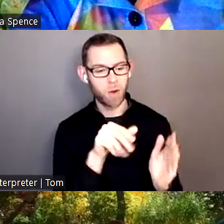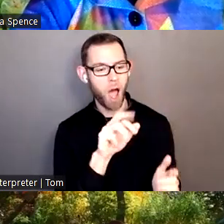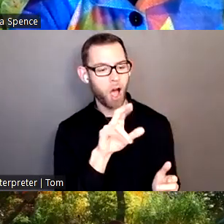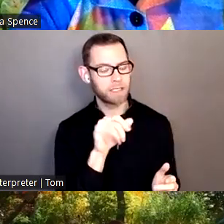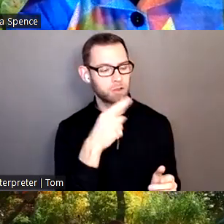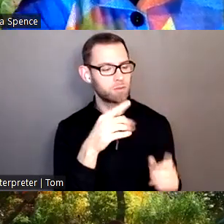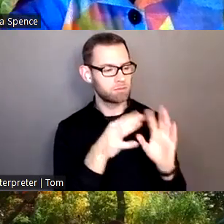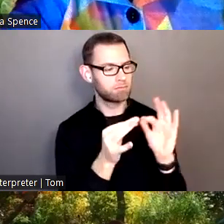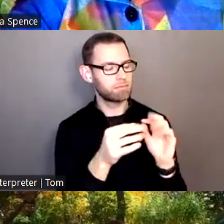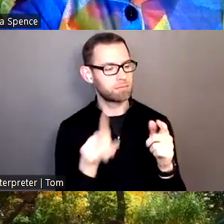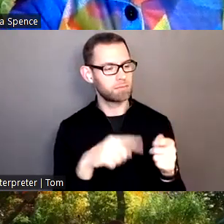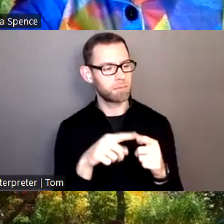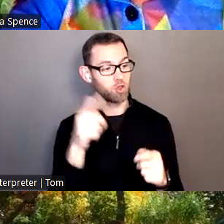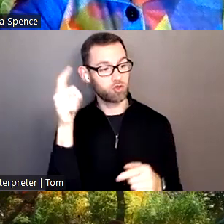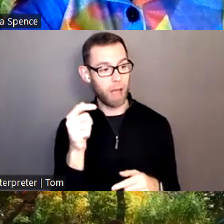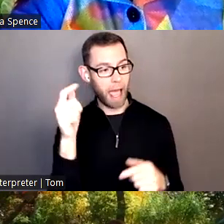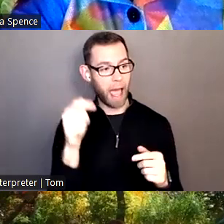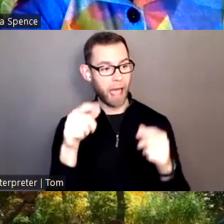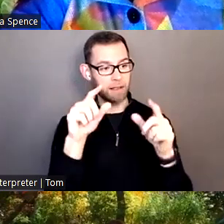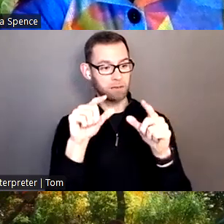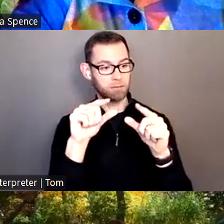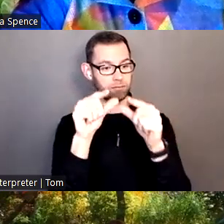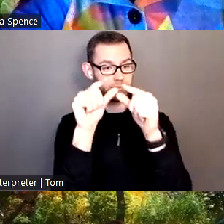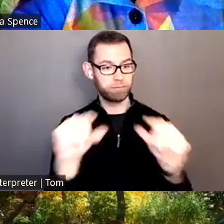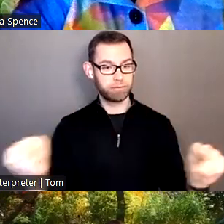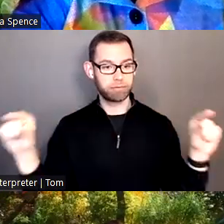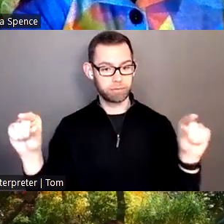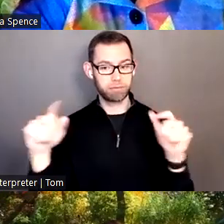et disbursement issue.